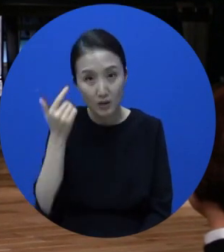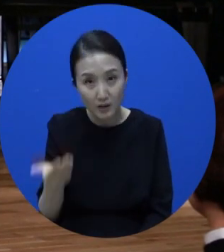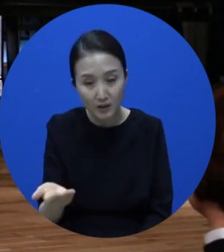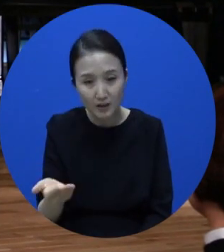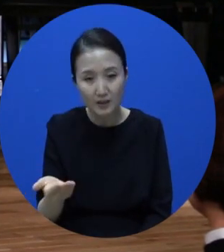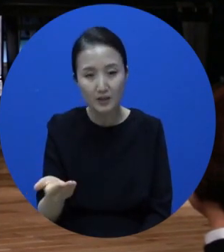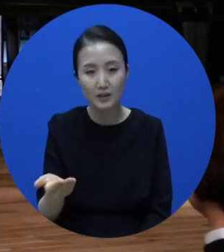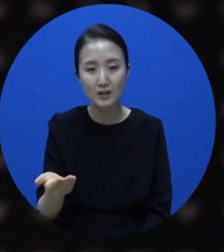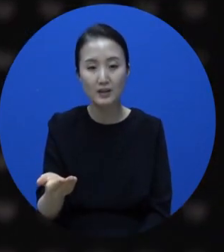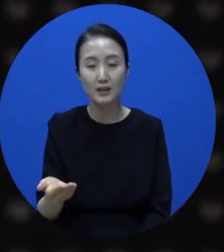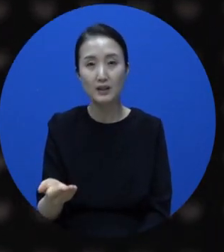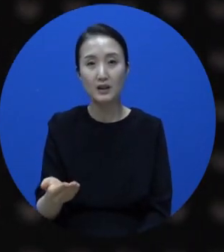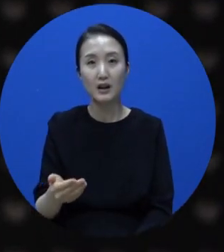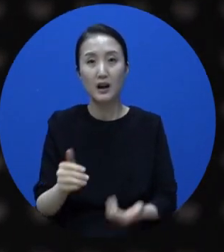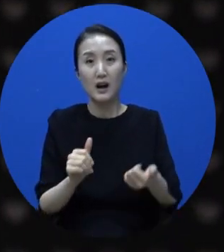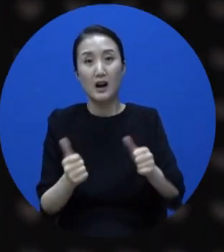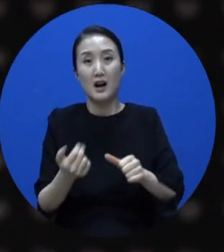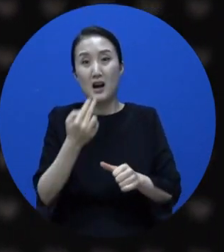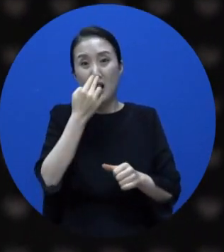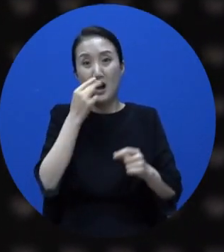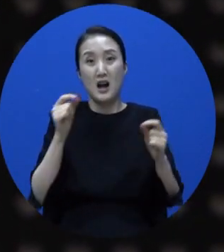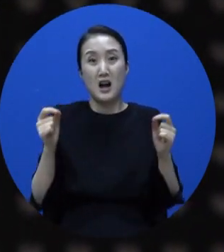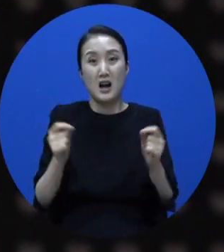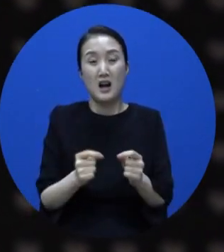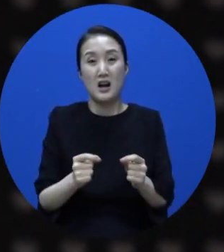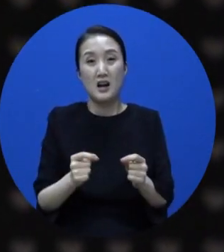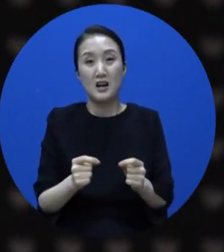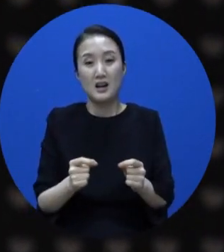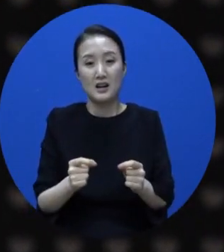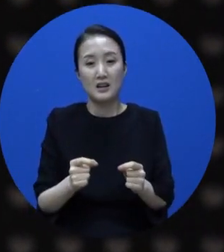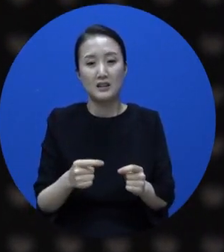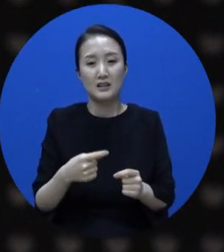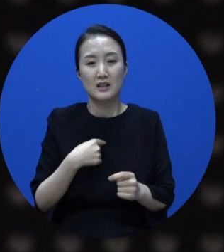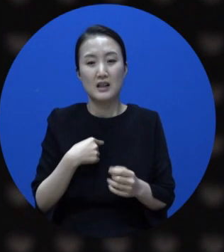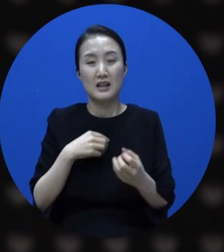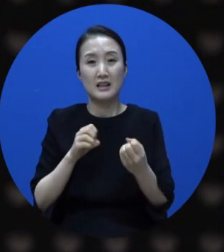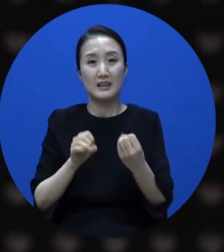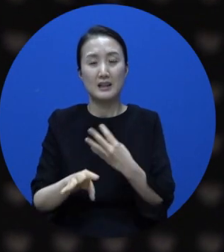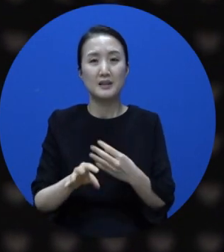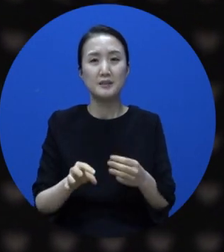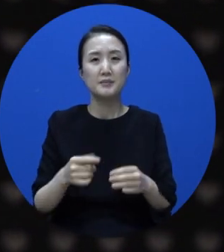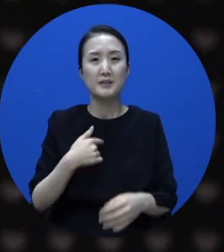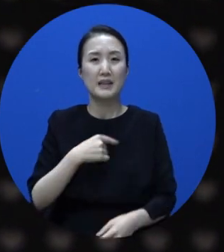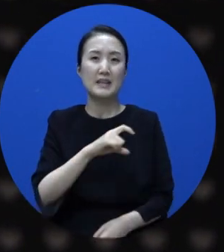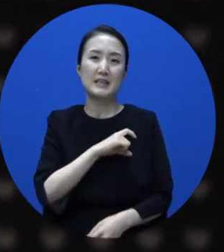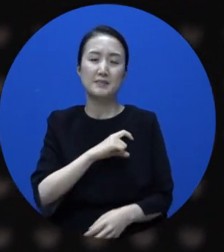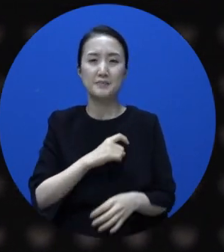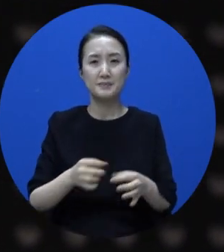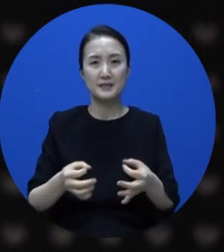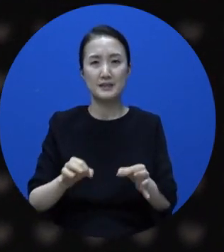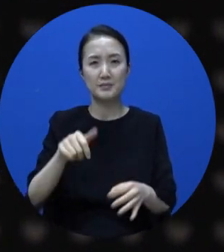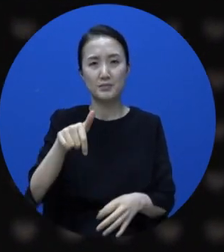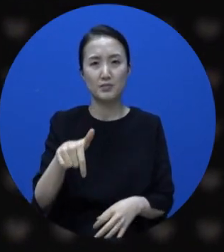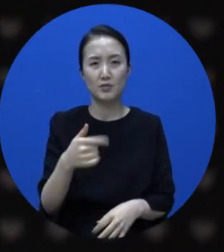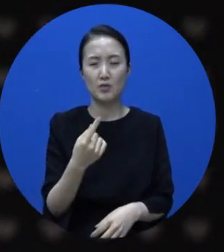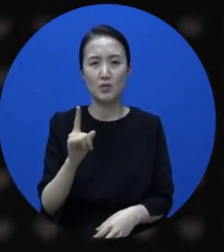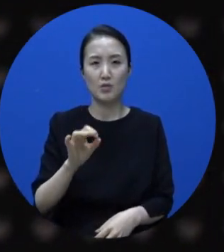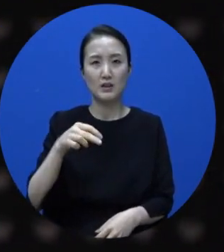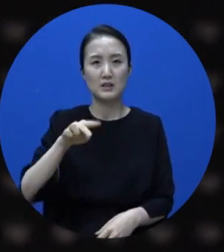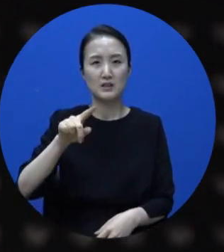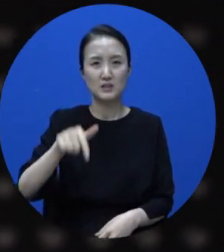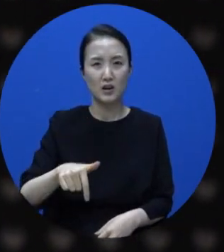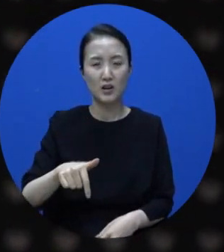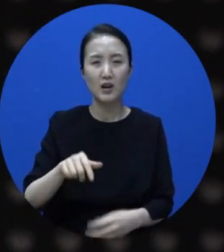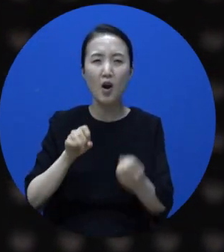저 거의 죽어가는 상황에서 저는 김광석 입니다 이렇게 답변할 수 있잖아요 그러면